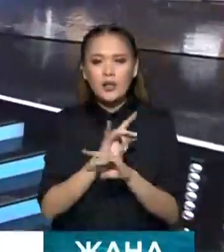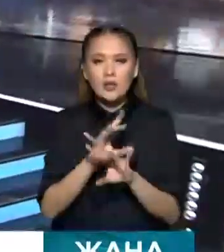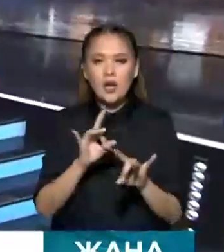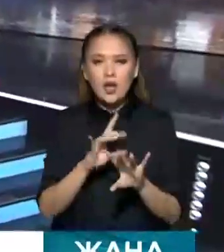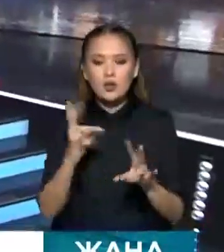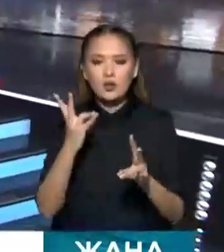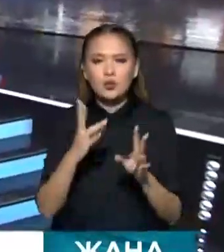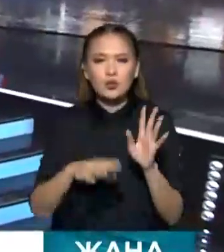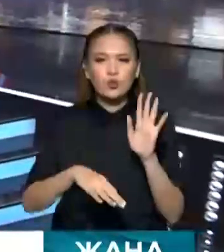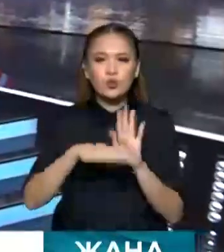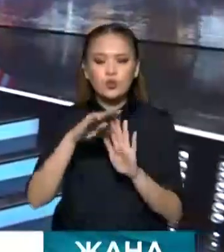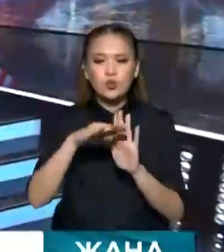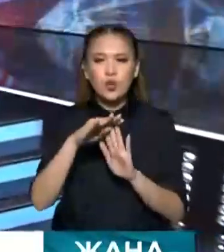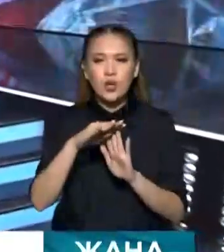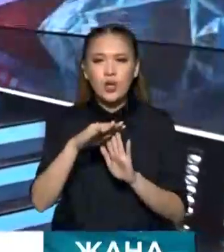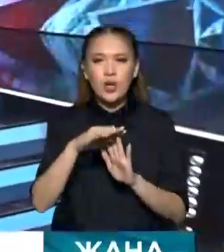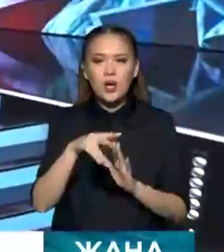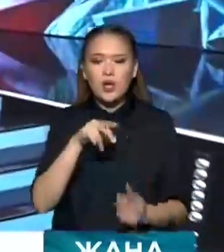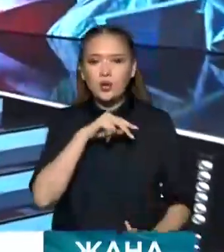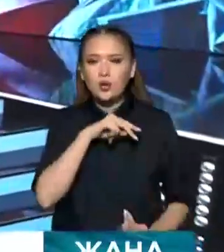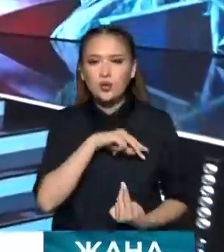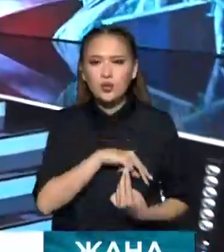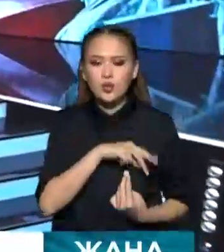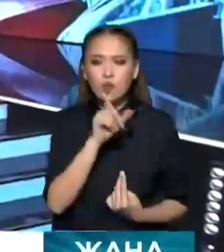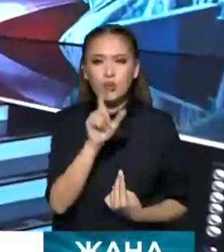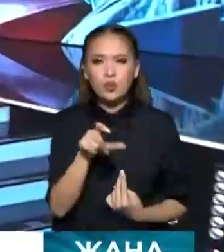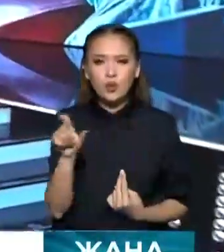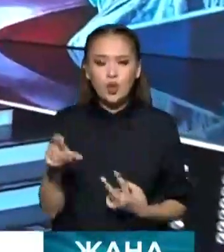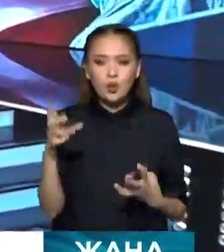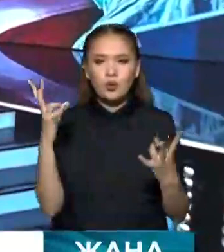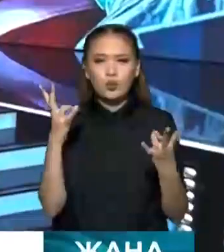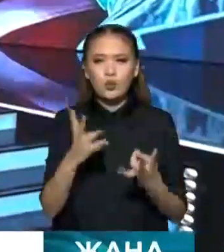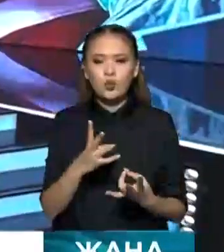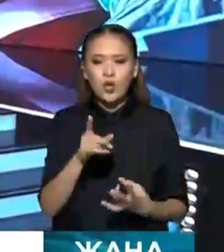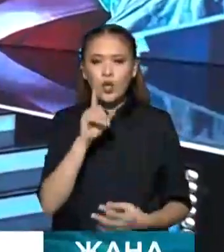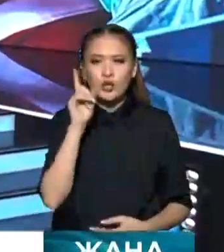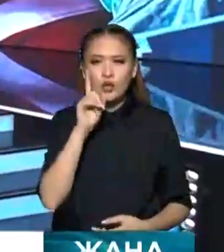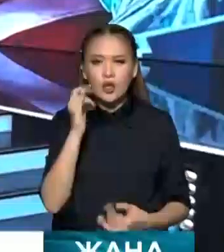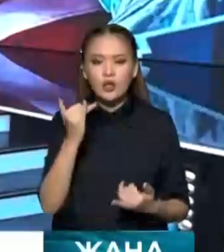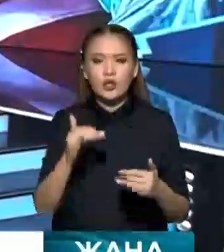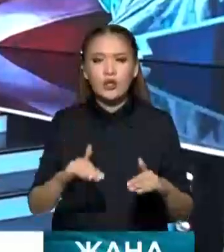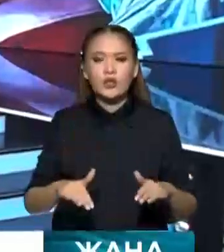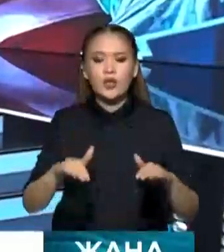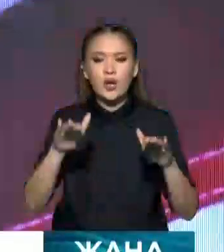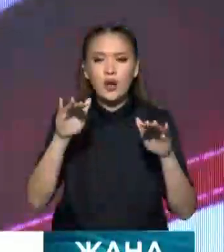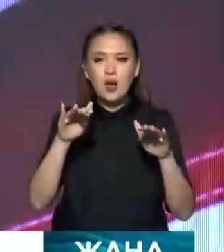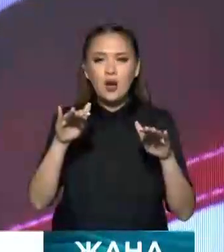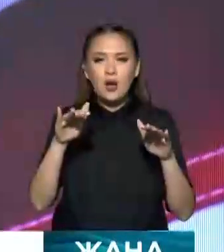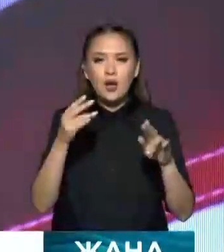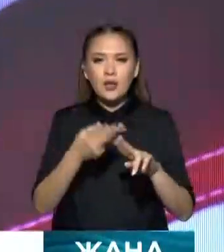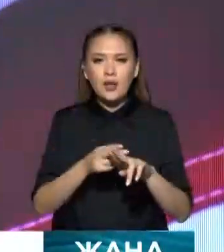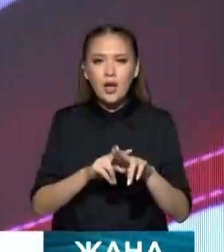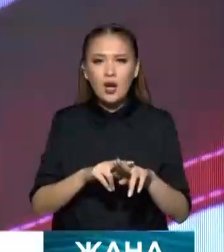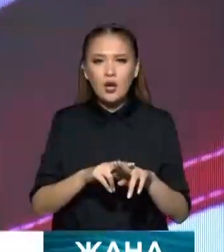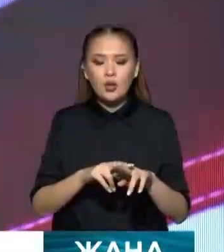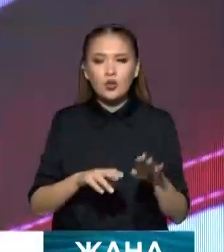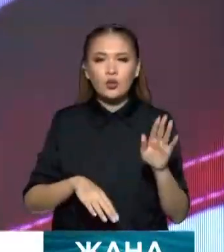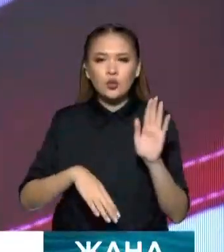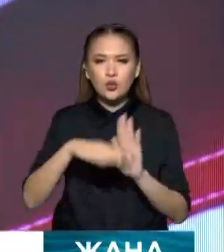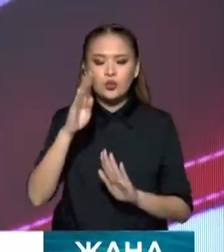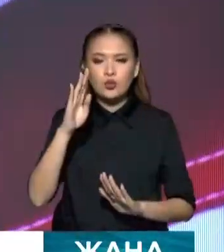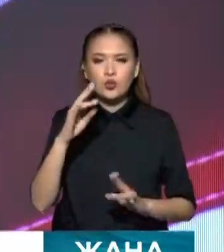сапасын арттыру, еңбек адамдарын баулу, еңбекке жастарды осы күннен баулу деген мәселе жақсы бір ашық көрініс тауып